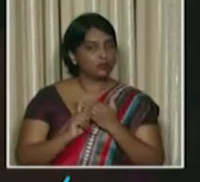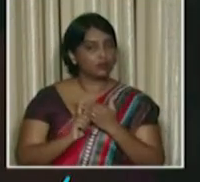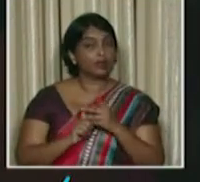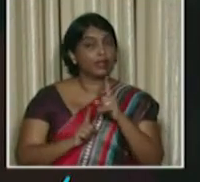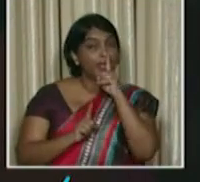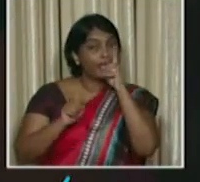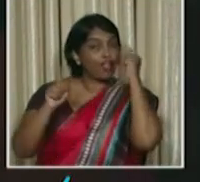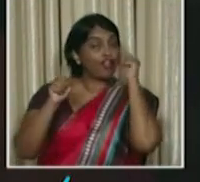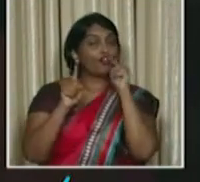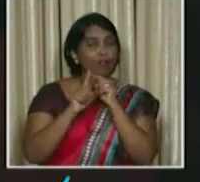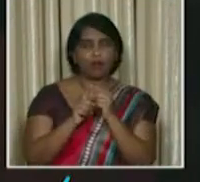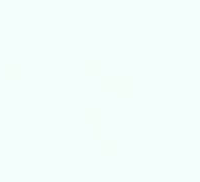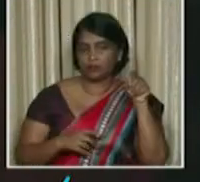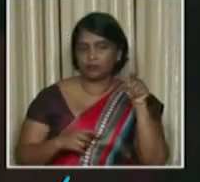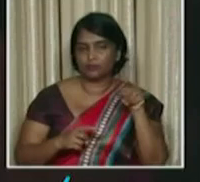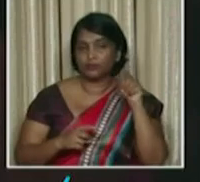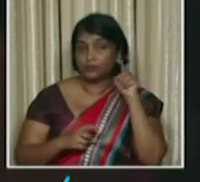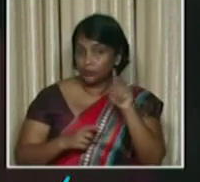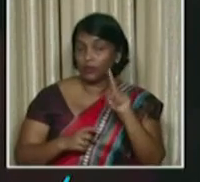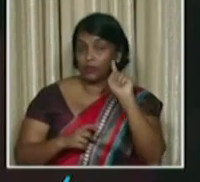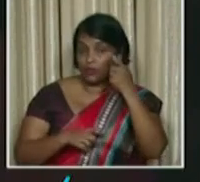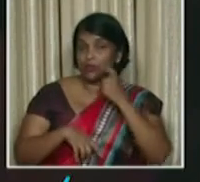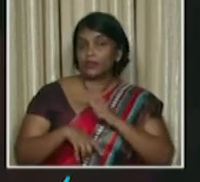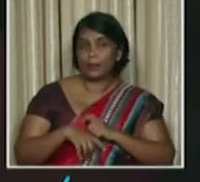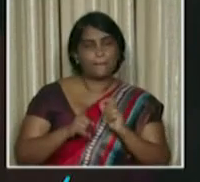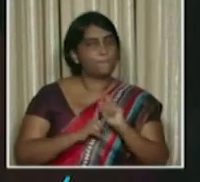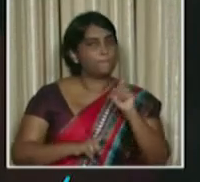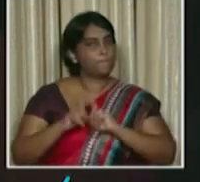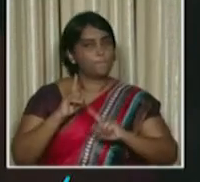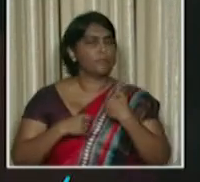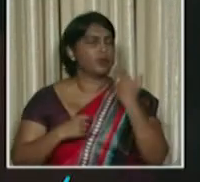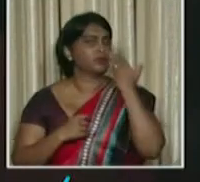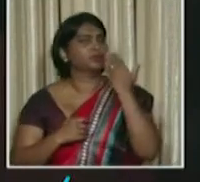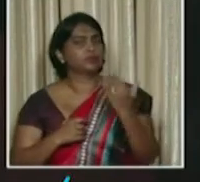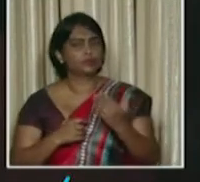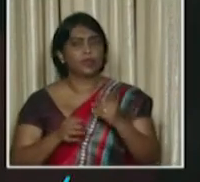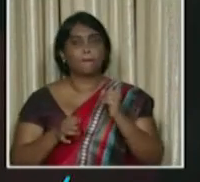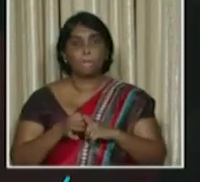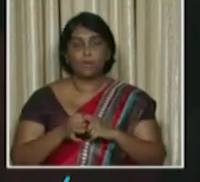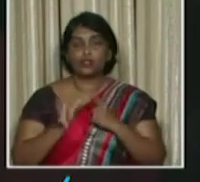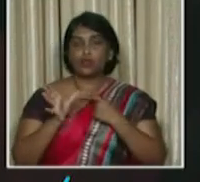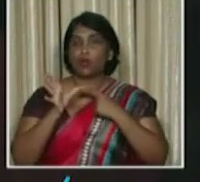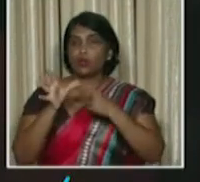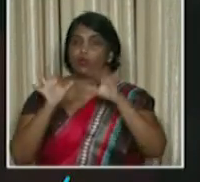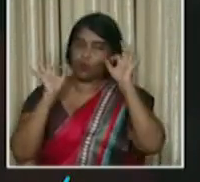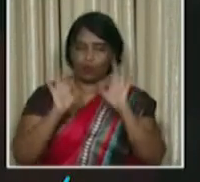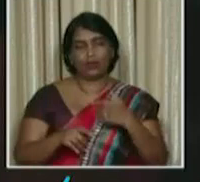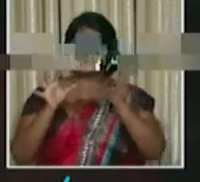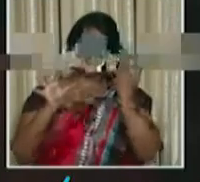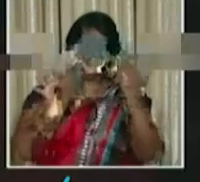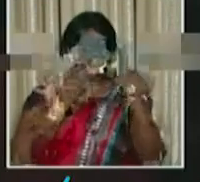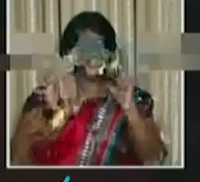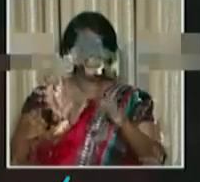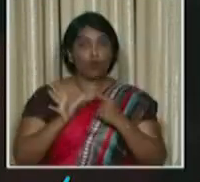එකම සිද්ධයකට අදාළව දෙවිධයකට සලකලා තියෙනවා. පළවෙනි වතාවට අපේ පාර්ලිමේන්තු ඉතිහාසයේ අපි දකිනවා ප්‍රශ්න වලට උත්තර නොදී ඉන්න අවස්ථාවල් දැකලා තියෙනවා.